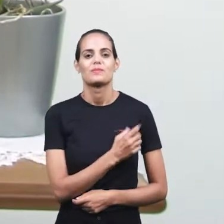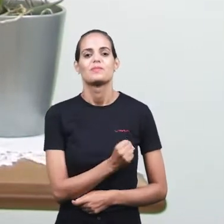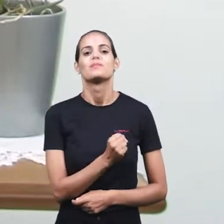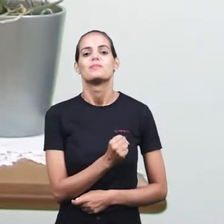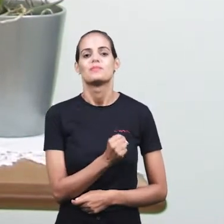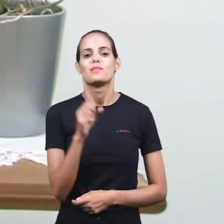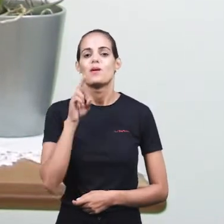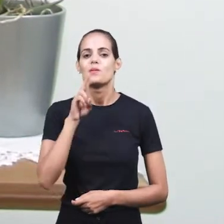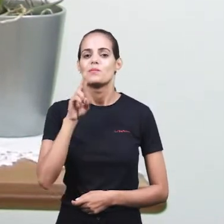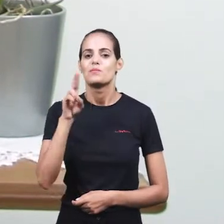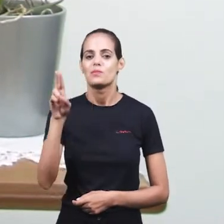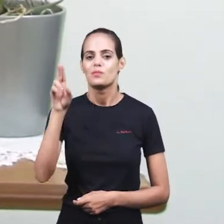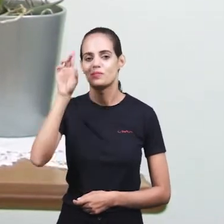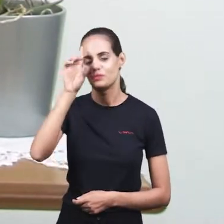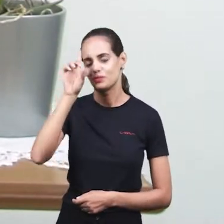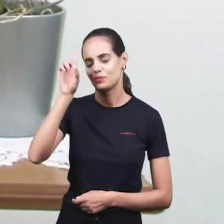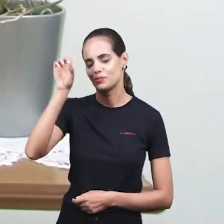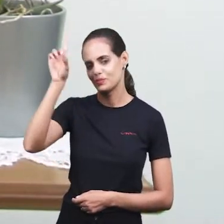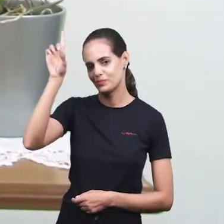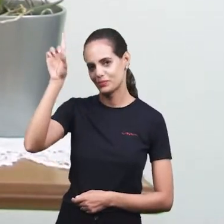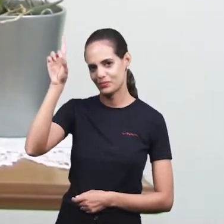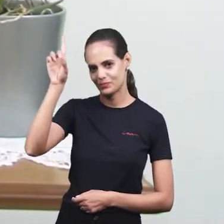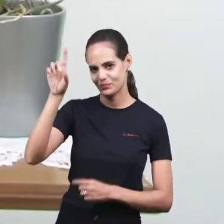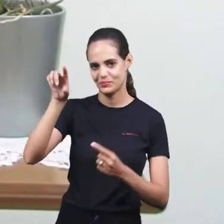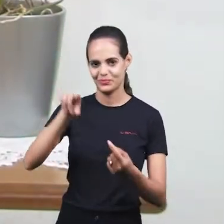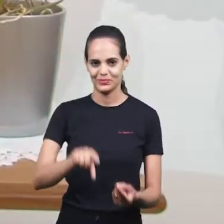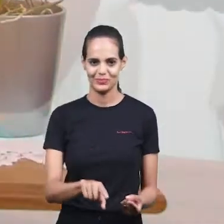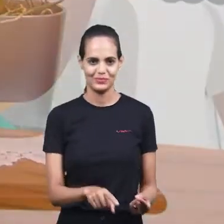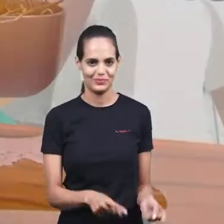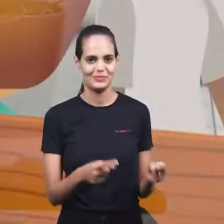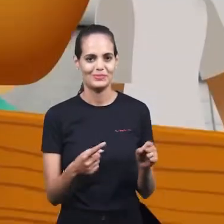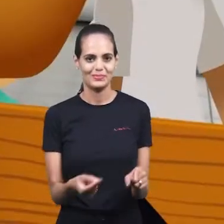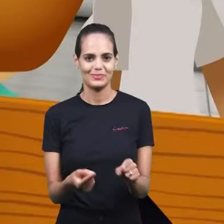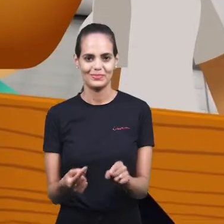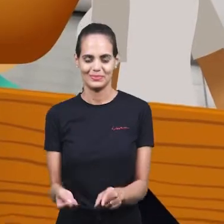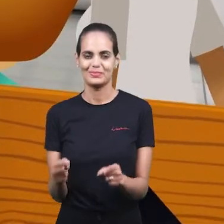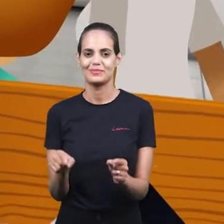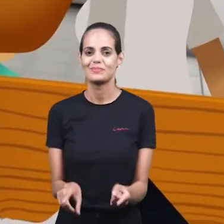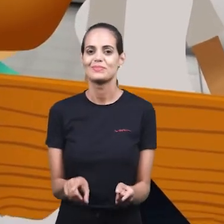Наши дети, они прославят Господа в псалме.